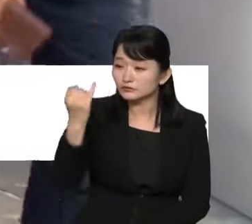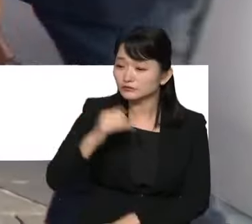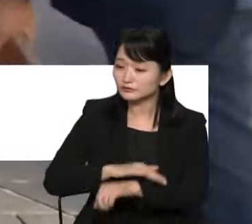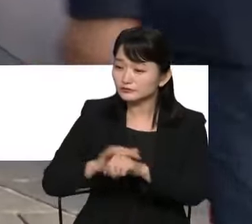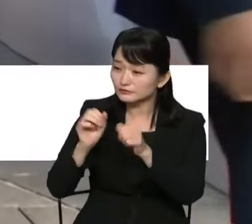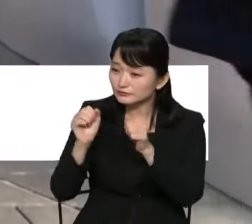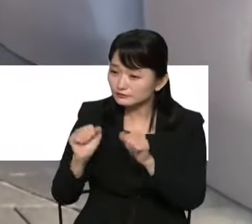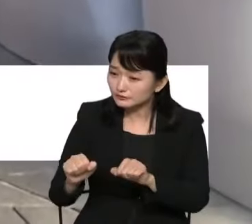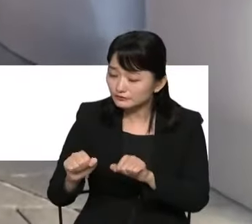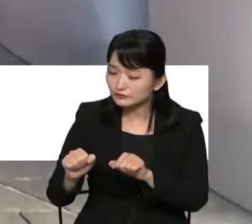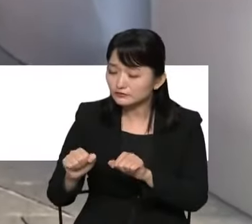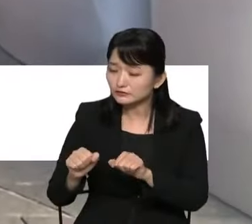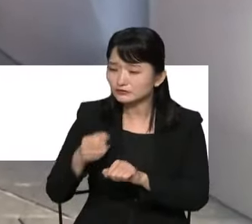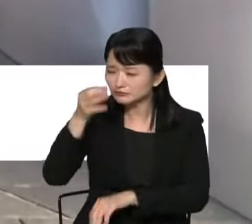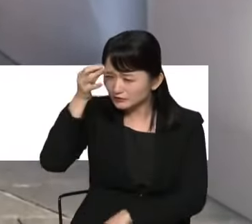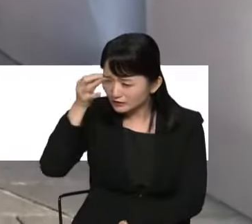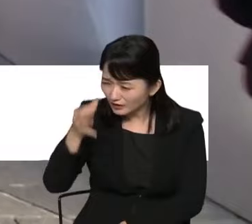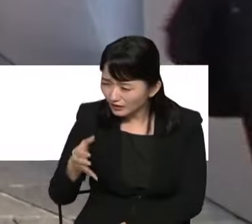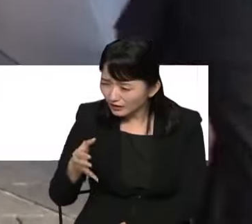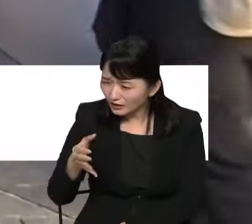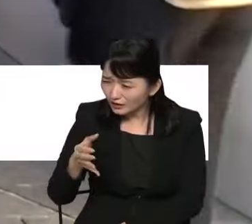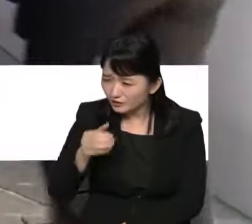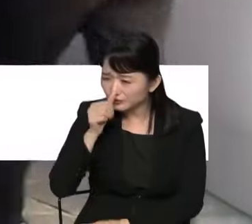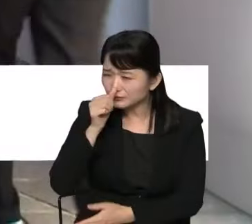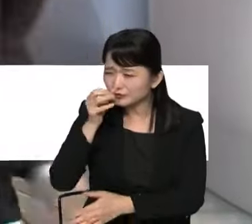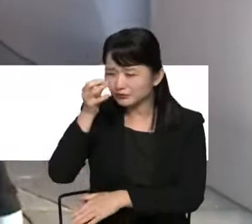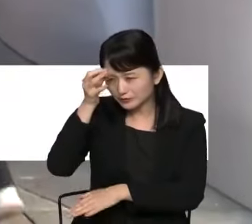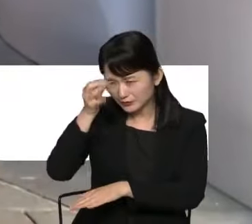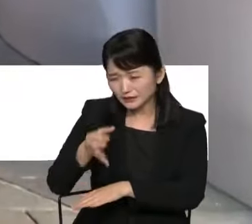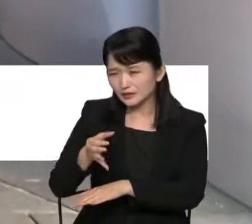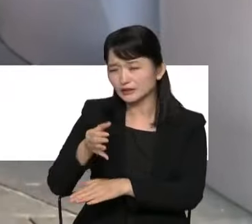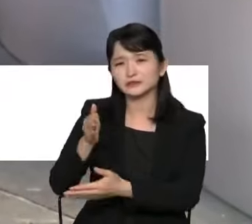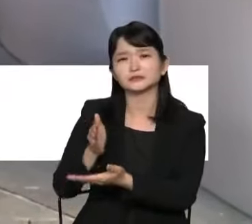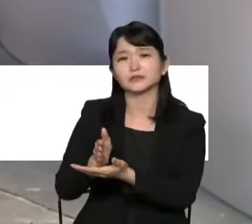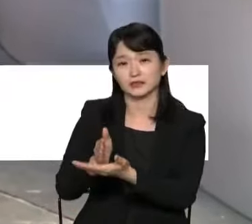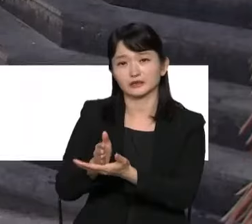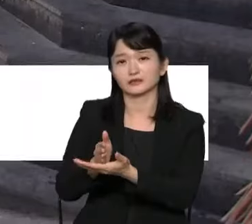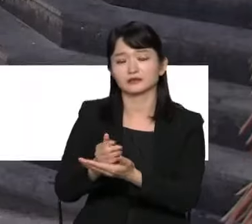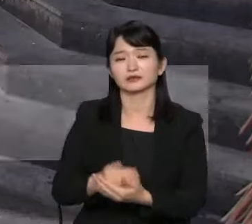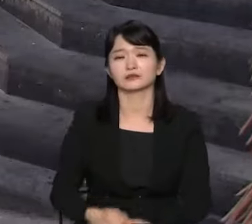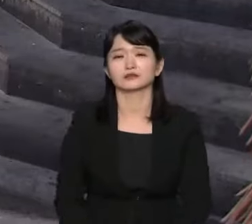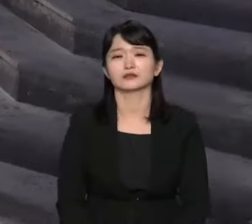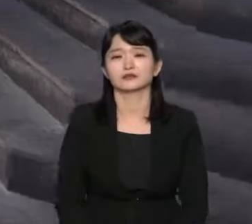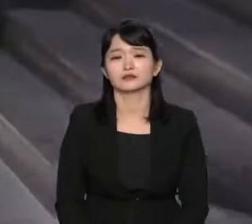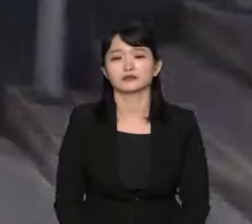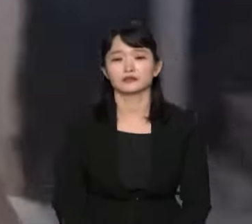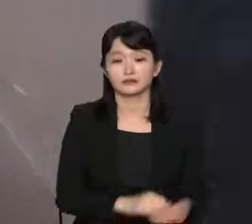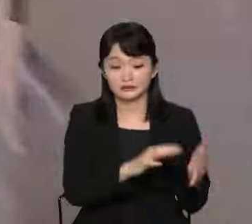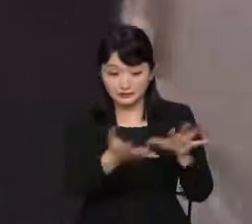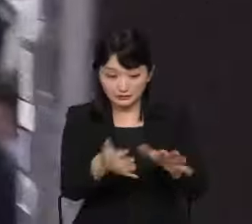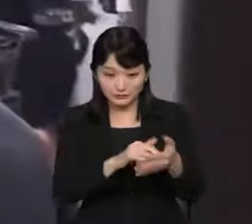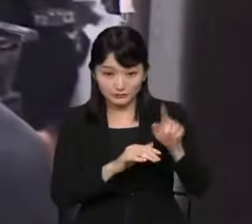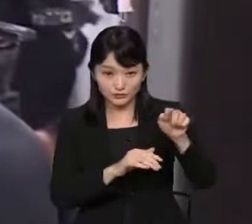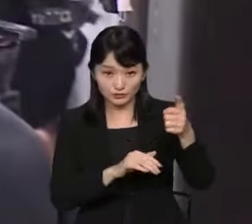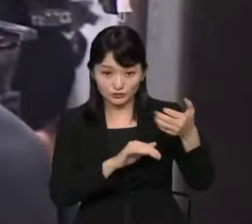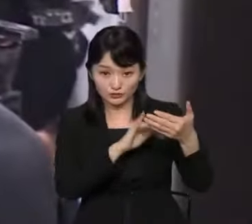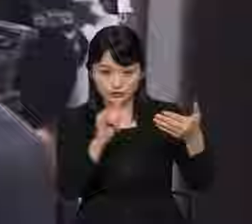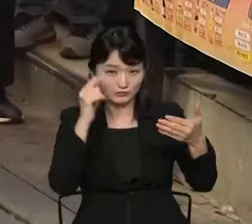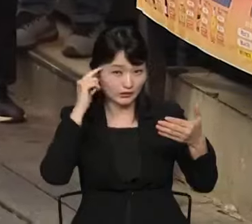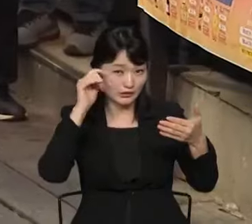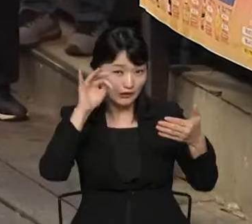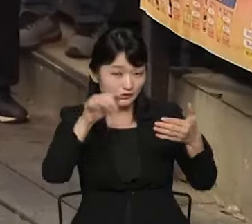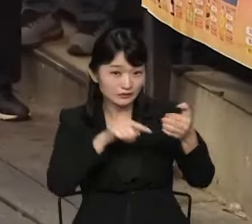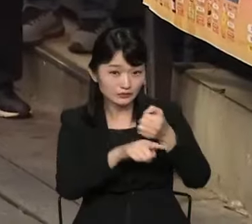있어? 미안해? 그리고 죄책감 갖지 마 라는 꿈이 있었어요. 희생자 159명을 기리는 의미를